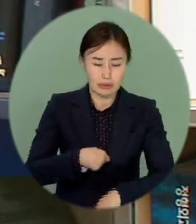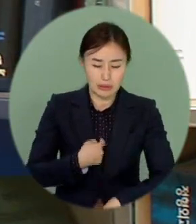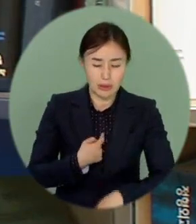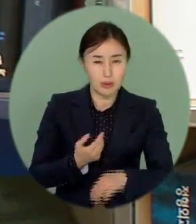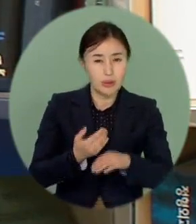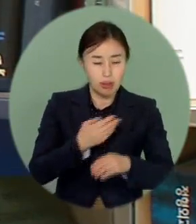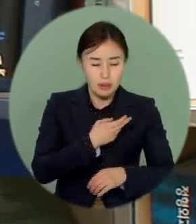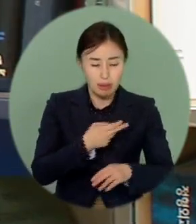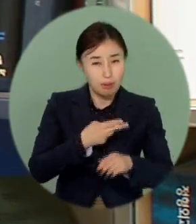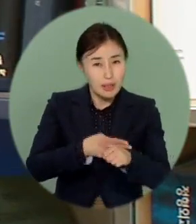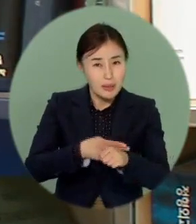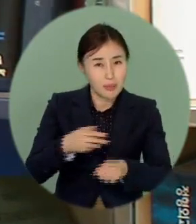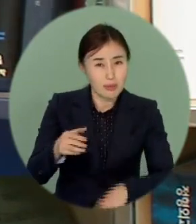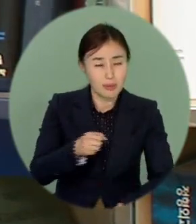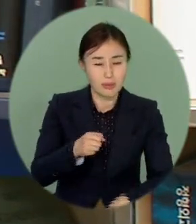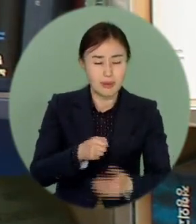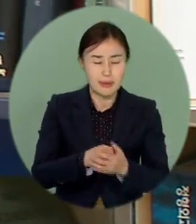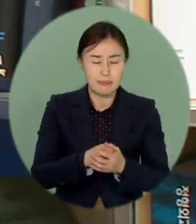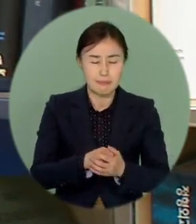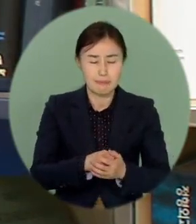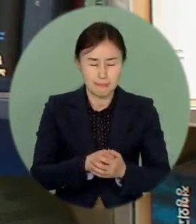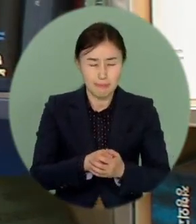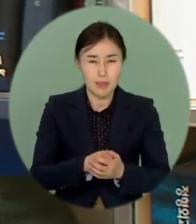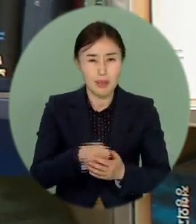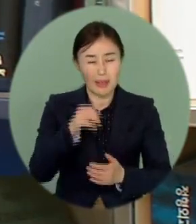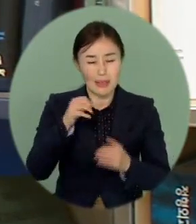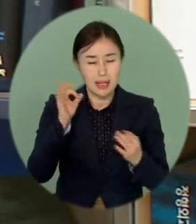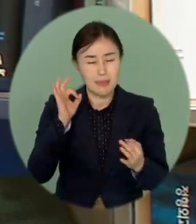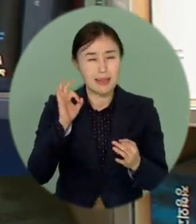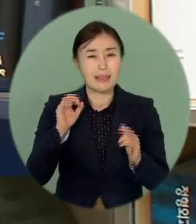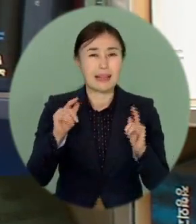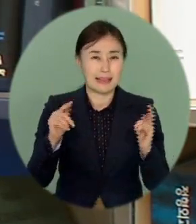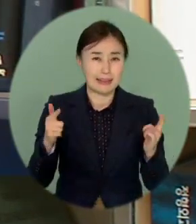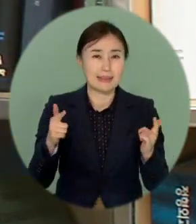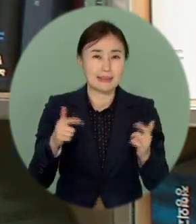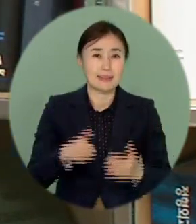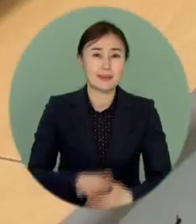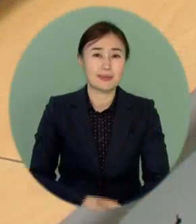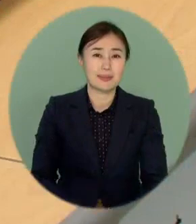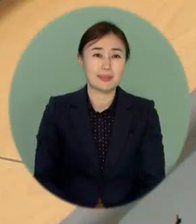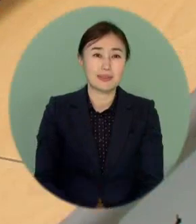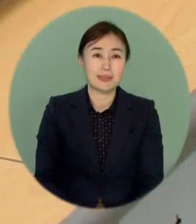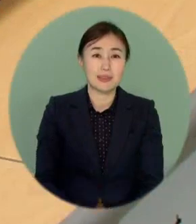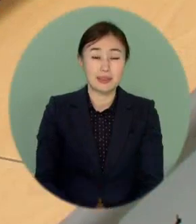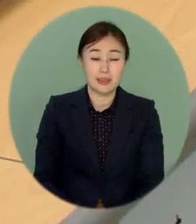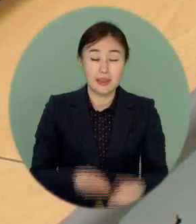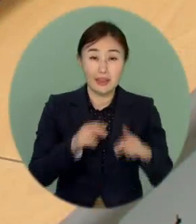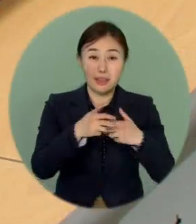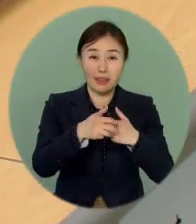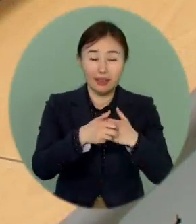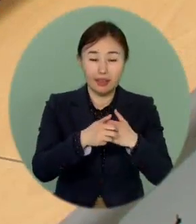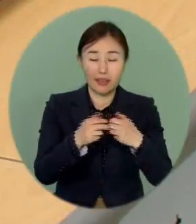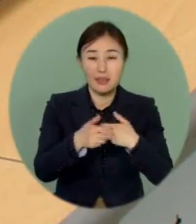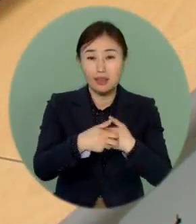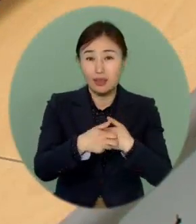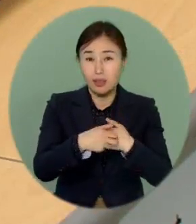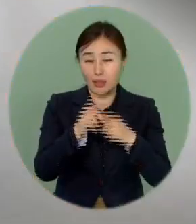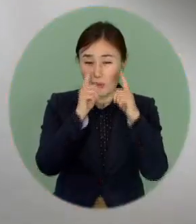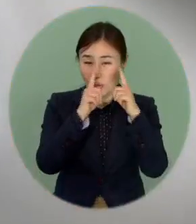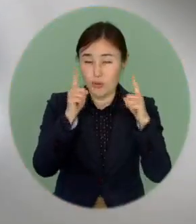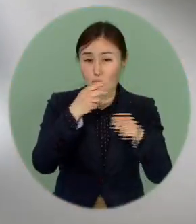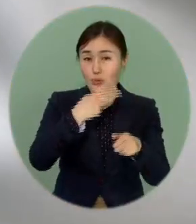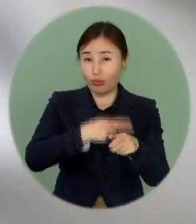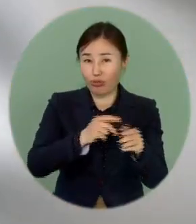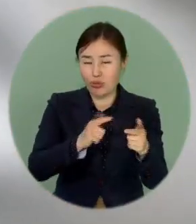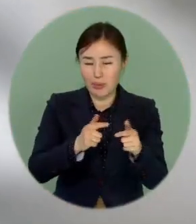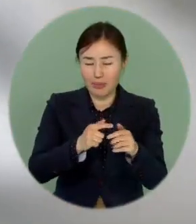스승으로서 그것을 감내하기가 좀 어렵겠다. 그런 공감대가 형성된 것 같습니다. 의대 교수들이 마지막까지 사직서